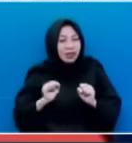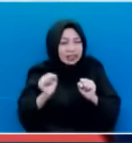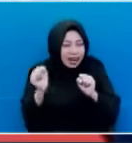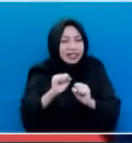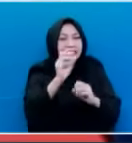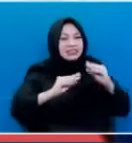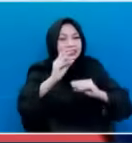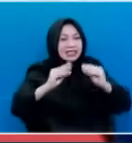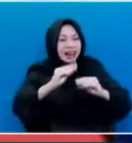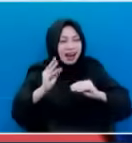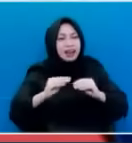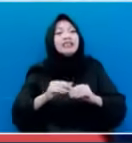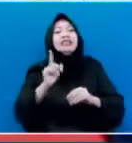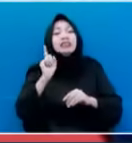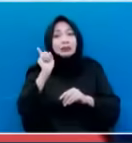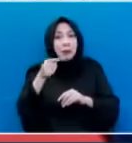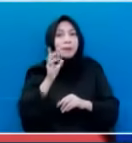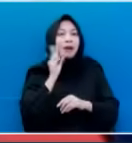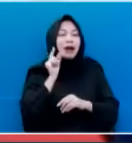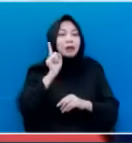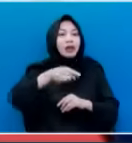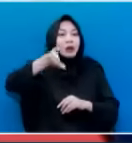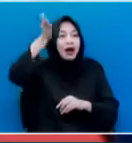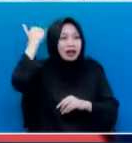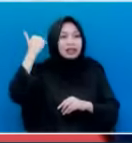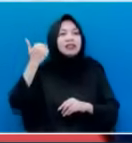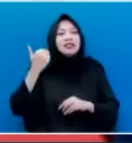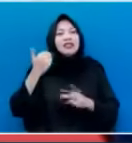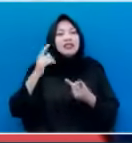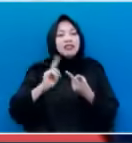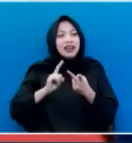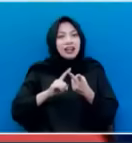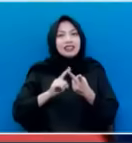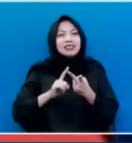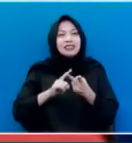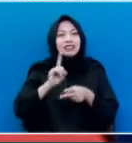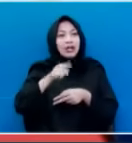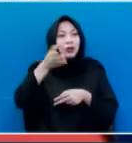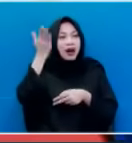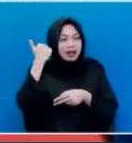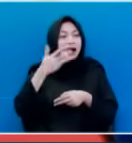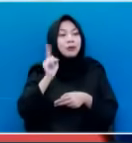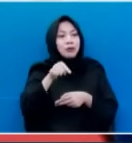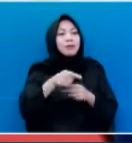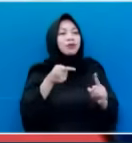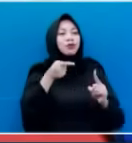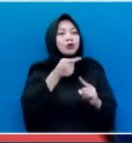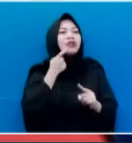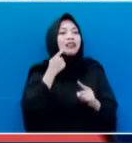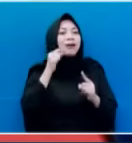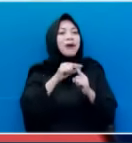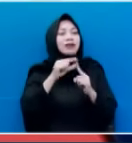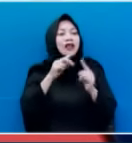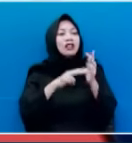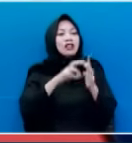sudah pernah terjadi bisa, dan secara hukum itu boleh sekali. Karena ini menguji norma, bukan menguji kasus misalnya